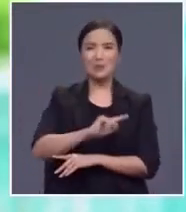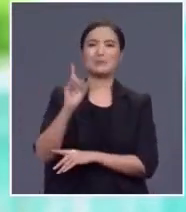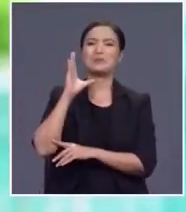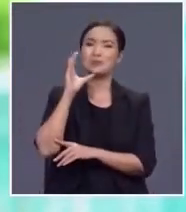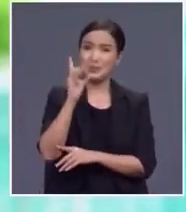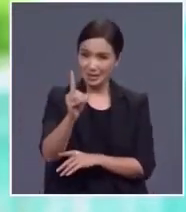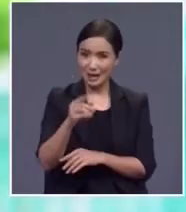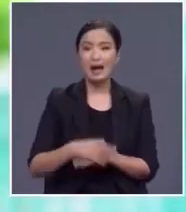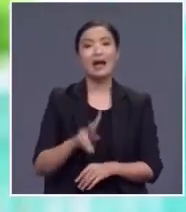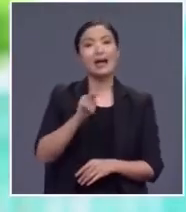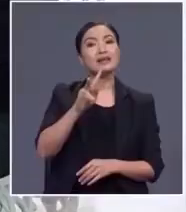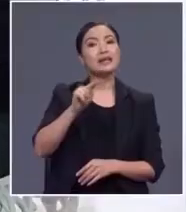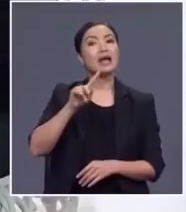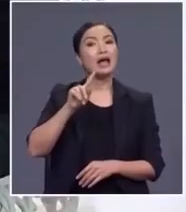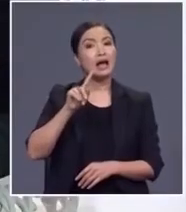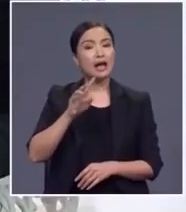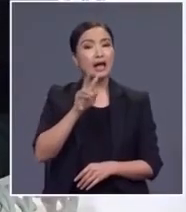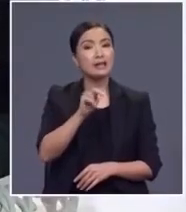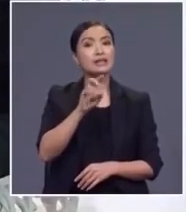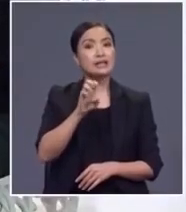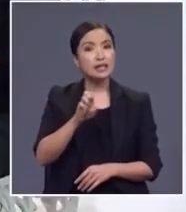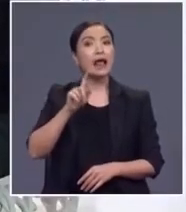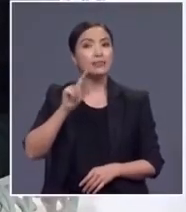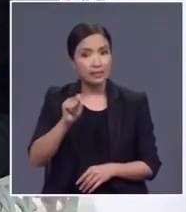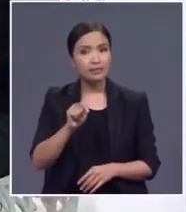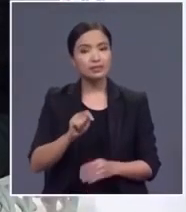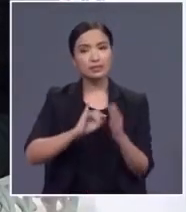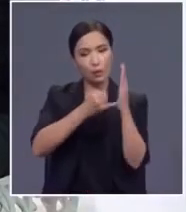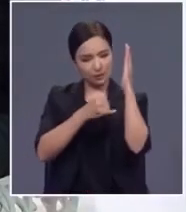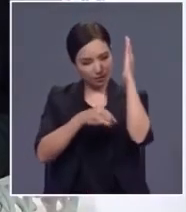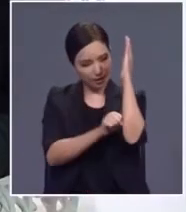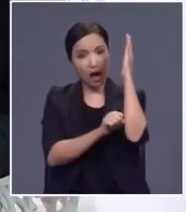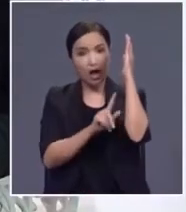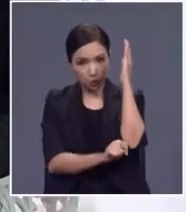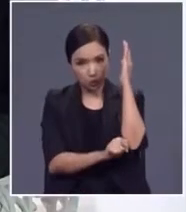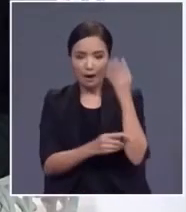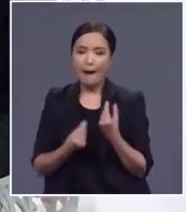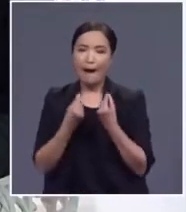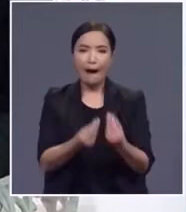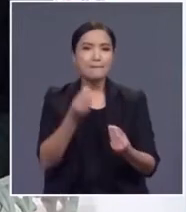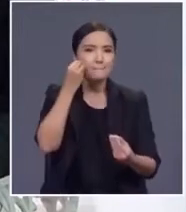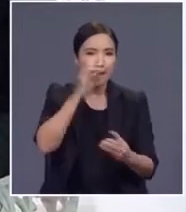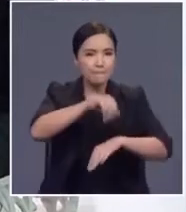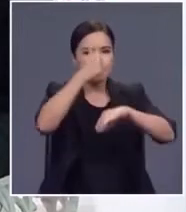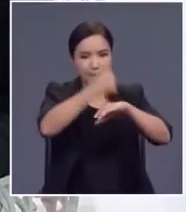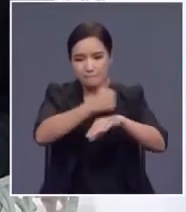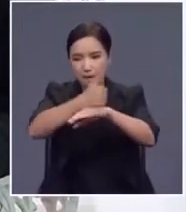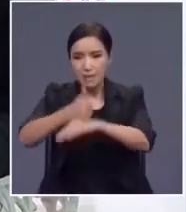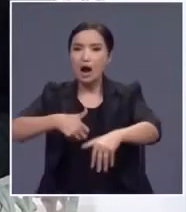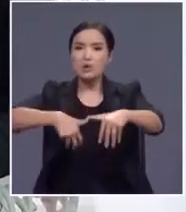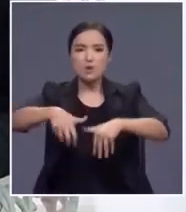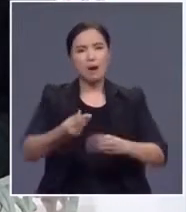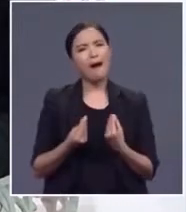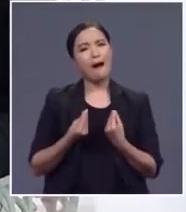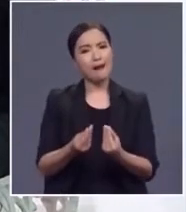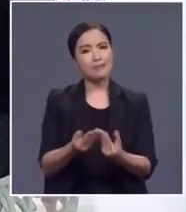ประชารัฐในพื้นที่จังหวัดสตูลทั้งหมดให้กับผู้ใหญ่บ้านหรือพี่น้องประชาชนในพื้นที่ของจังหวัดสตูลเป็นการเปิดตัวเชื่อมโย